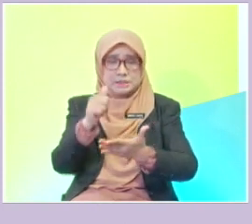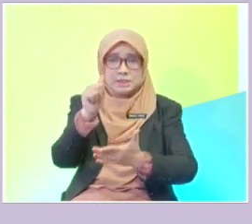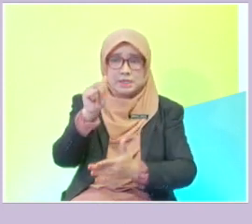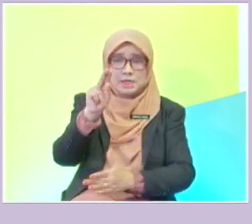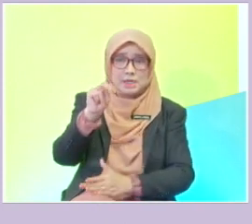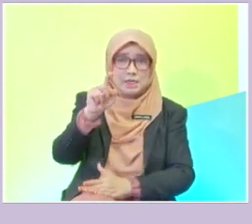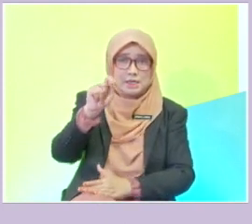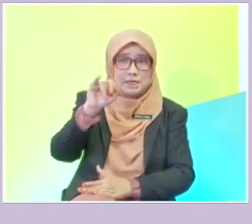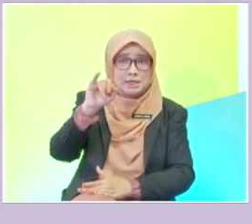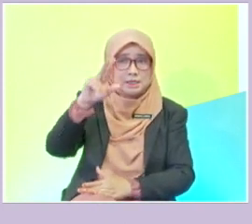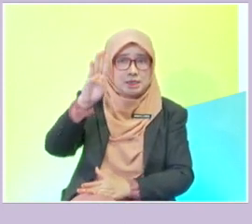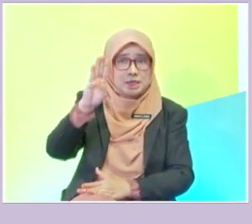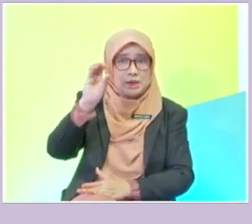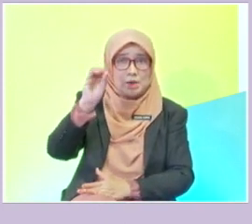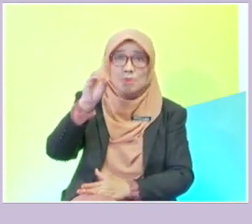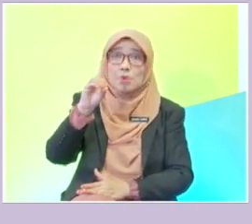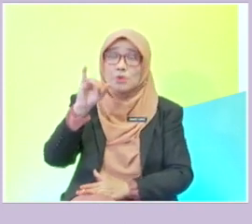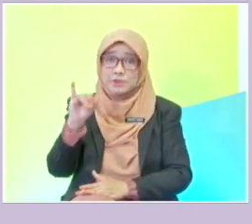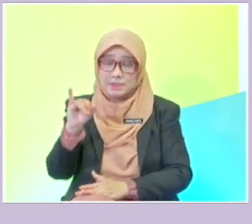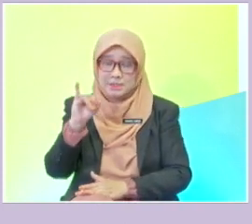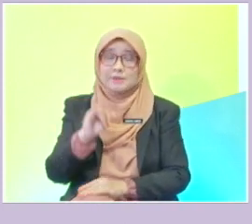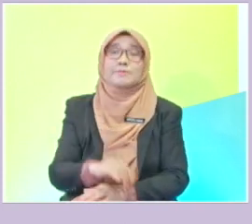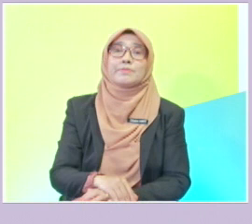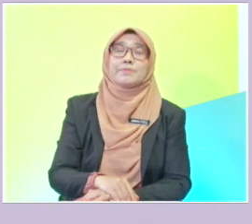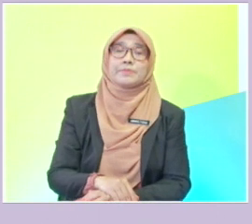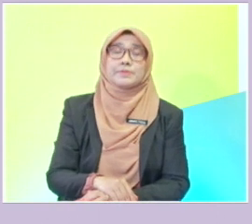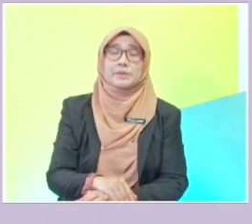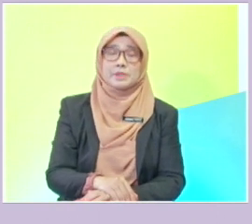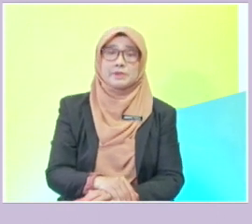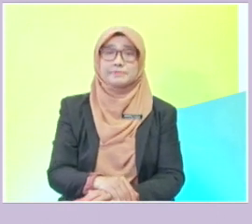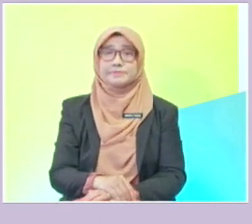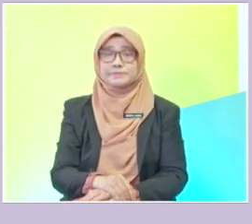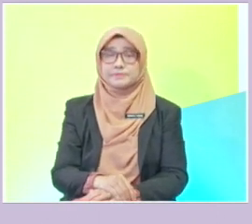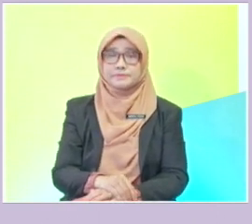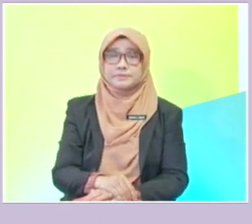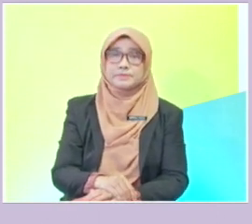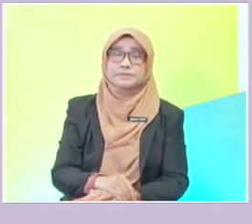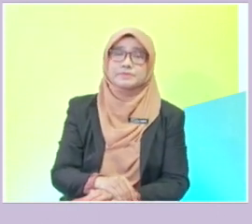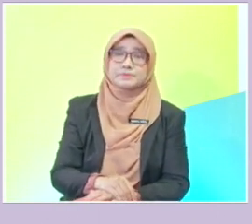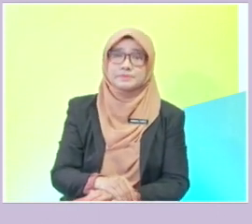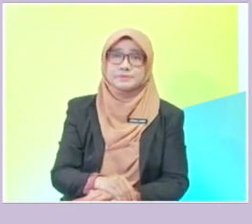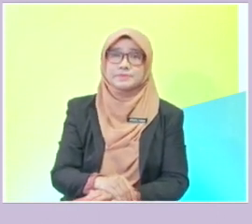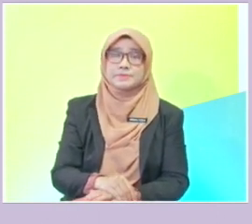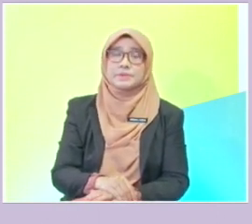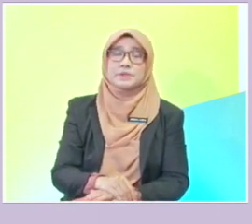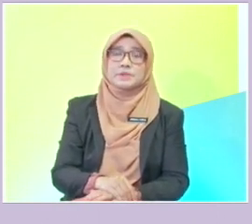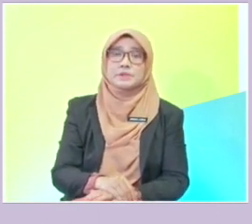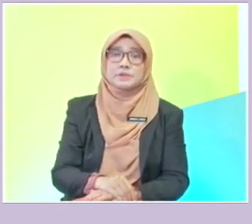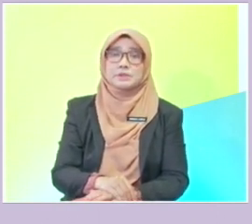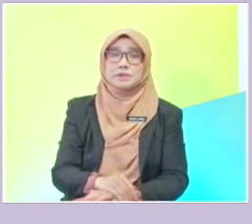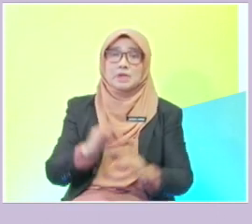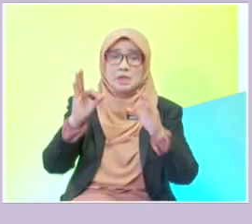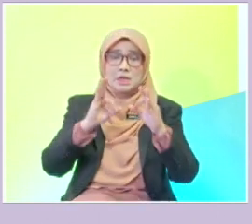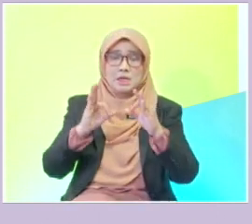pada patogen, terdapat juga pada molekul toksin dan juga sel darah daripada kumpulan darah yang berlainan. Oleh sebab tu kalau kita